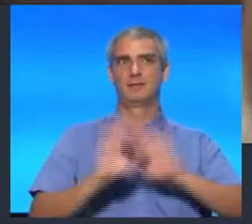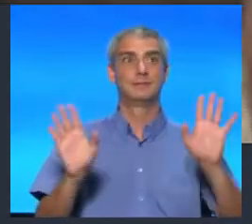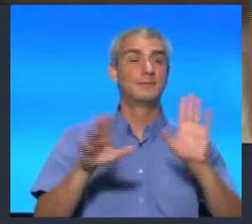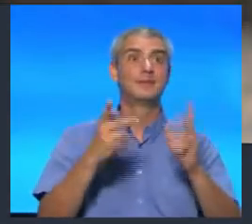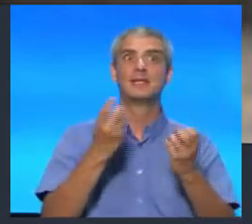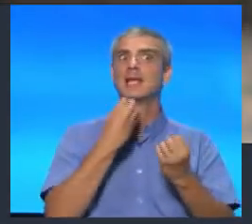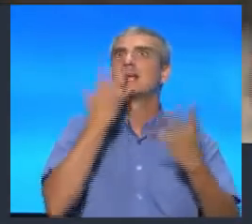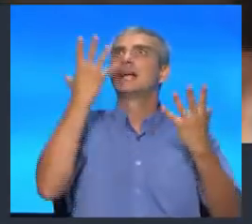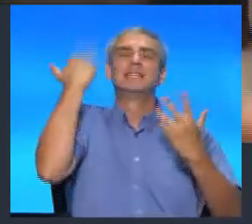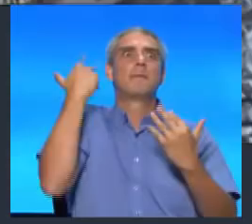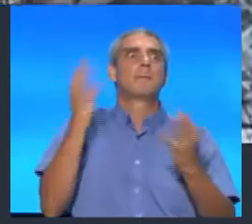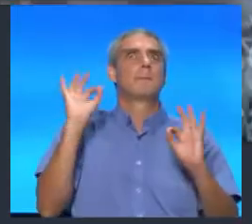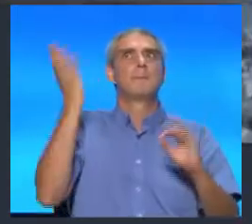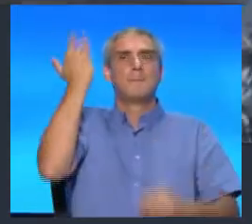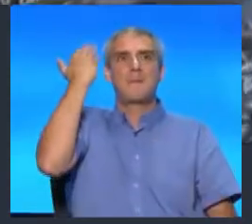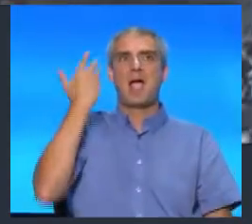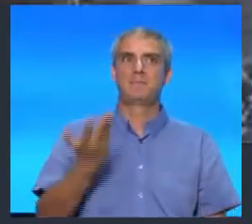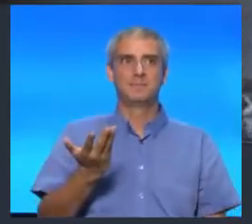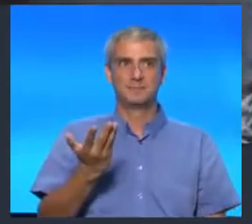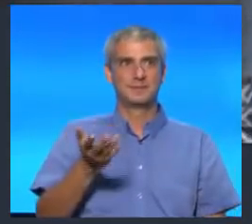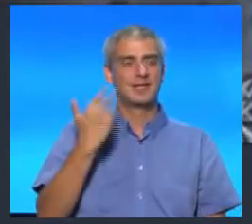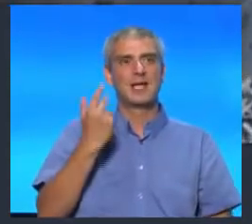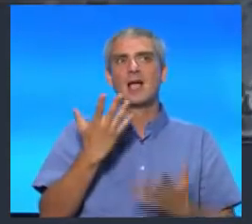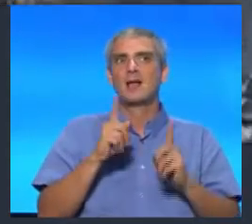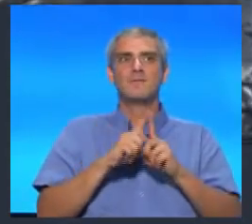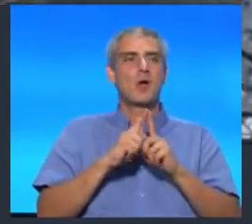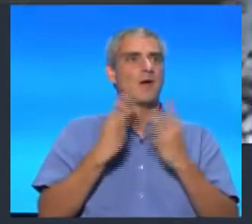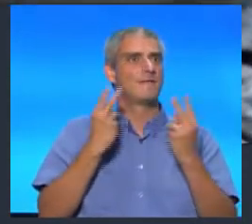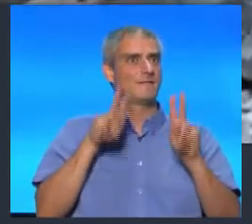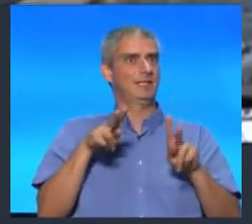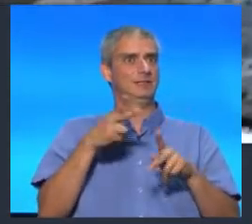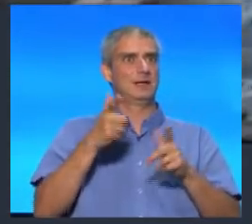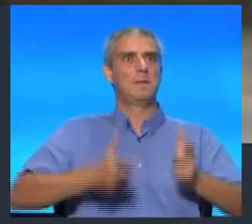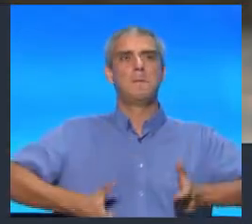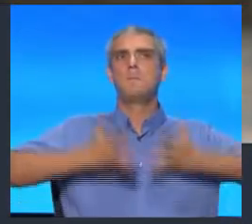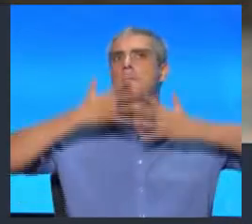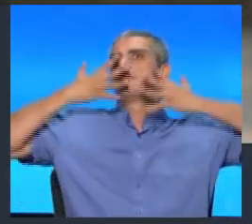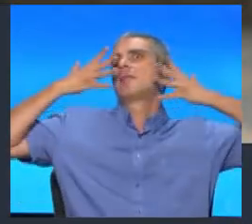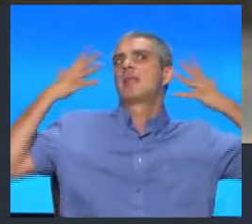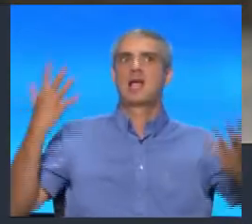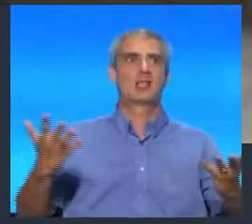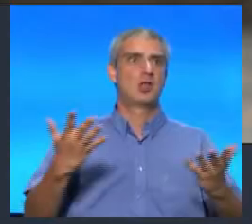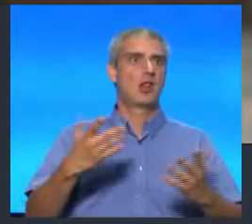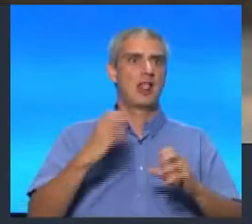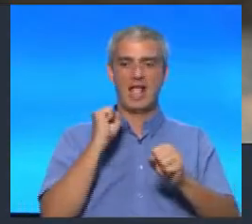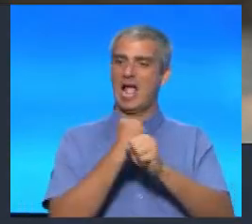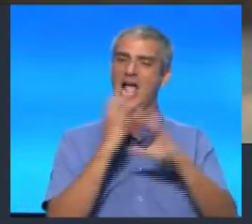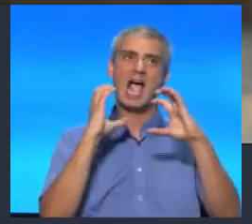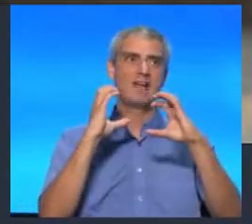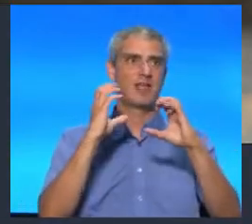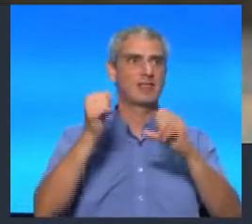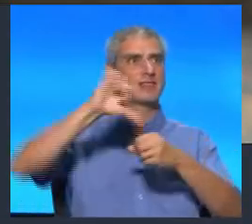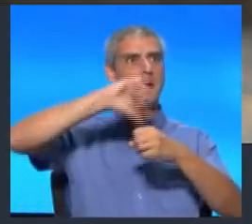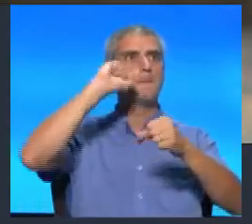הקסם, הקסם של פעם, שהיה קסם פיזי, קסם של בניינים גדולים, של אבן או של, של,